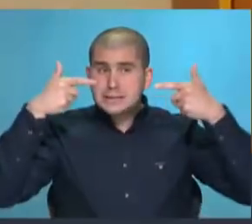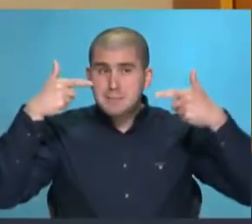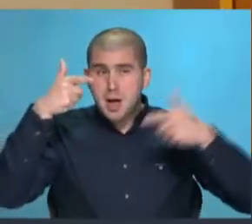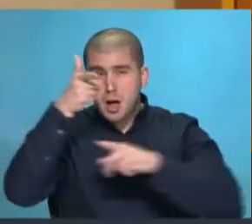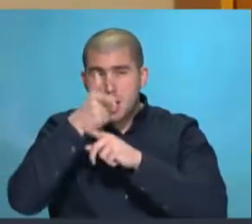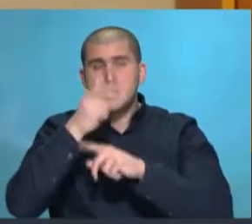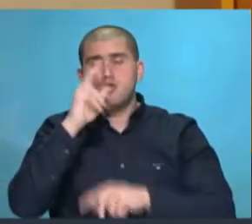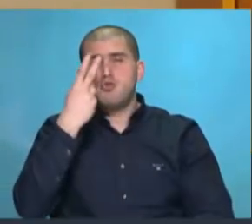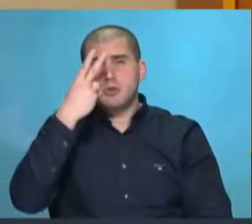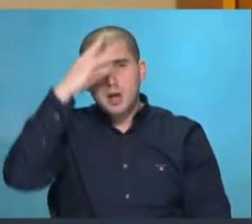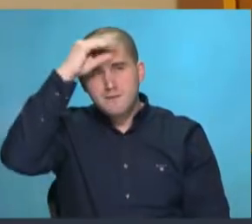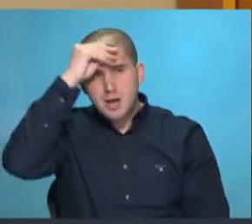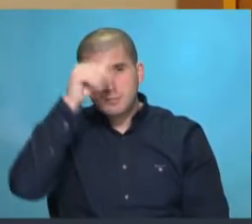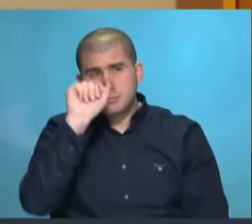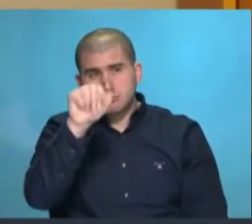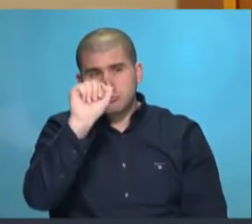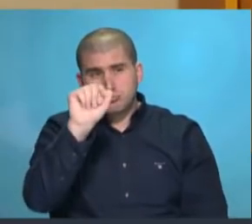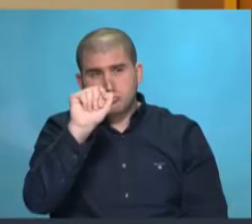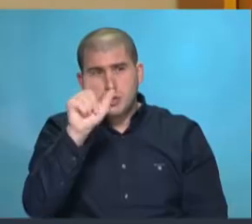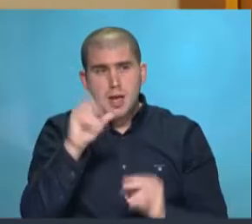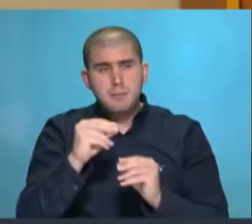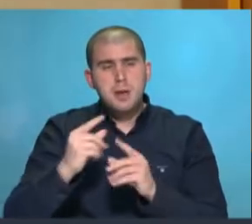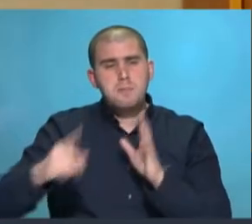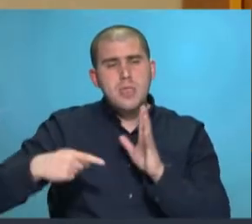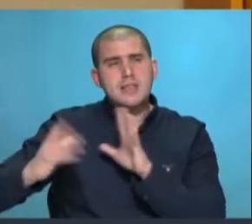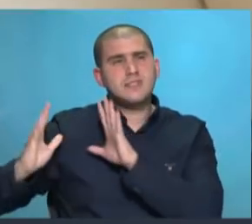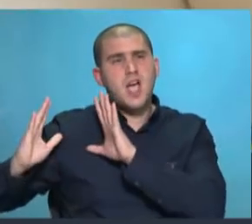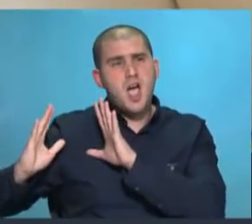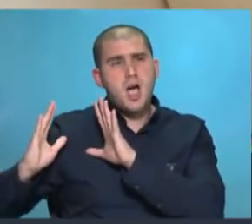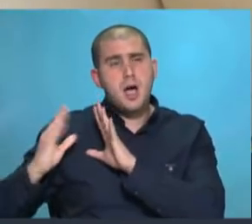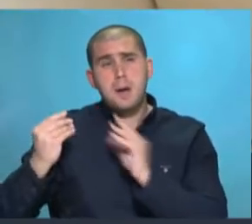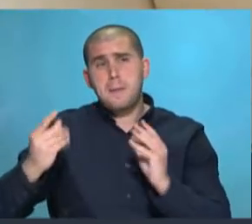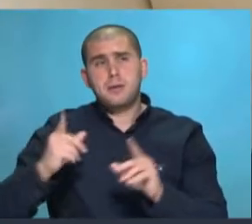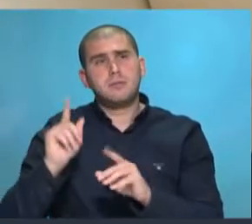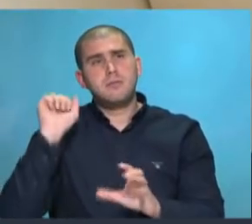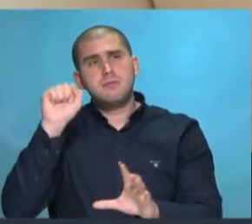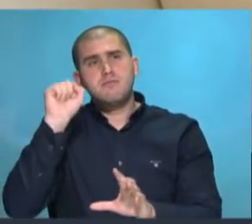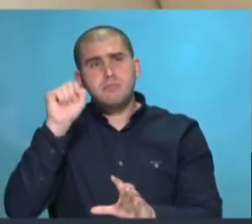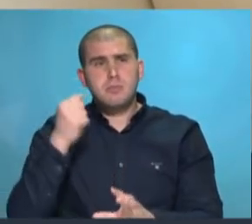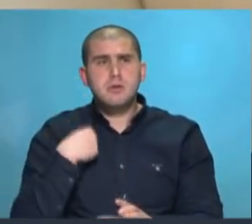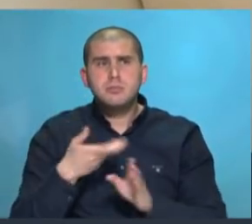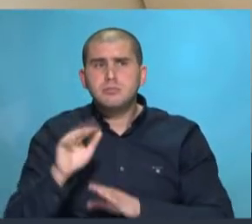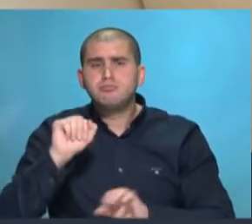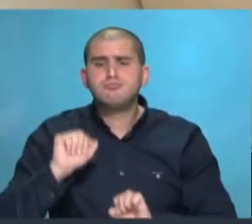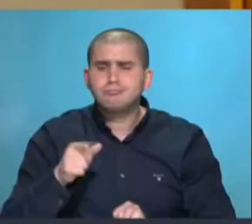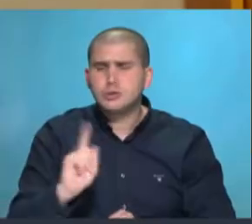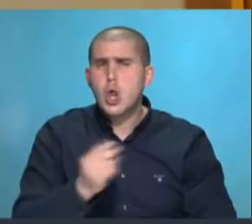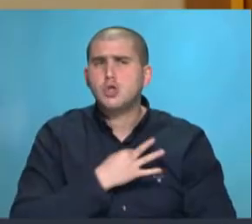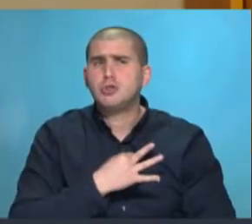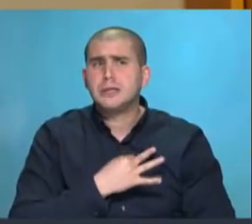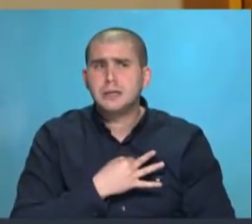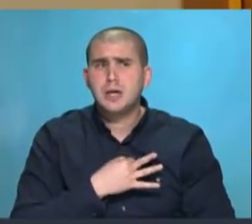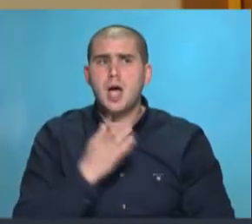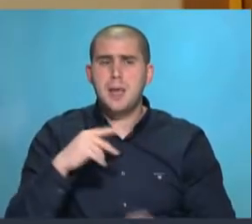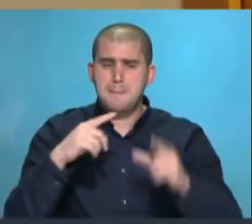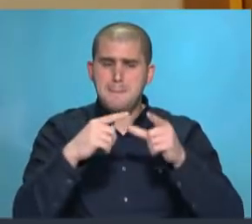שתי גברים, הם דפקו בדלת, הם הרזיקו מכונה תפיסה, עידוש, דפקו בדלת, יצאתי להגיד להם שזה לא בשבילי. היה להם